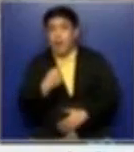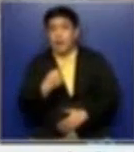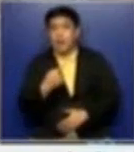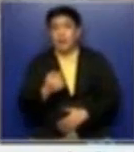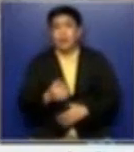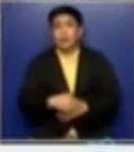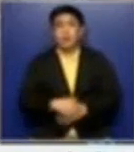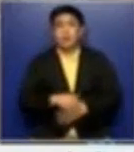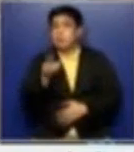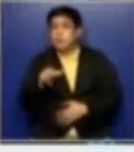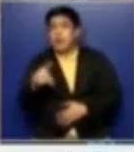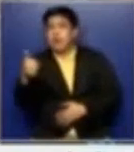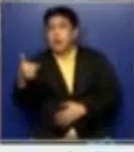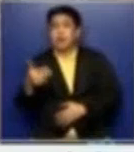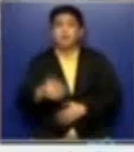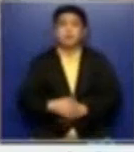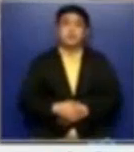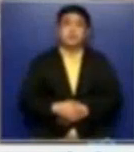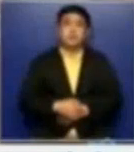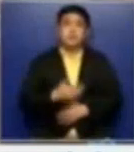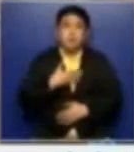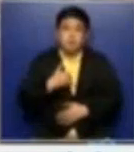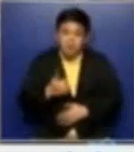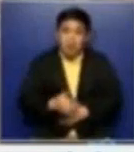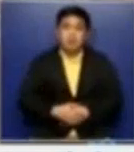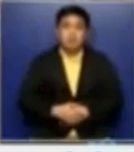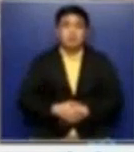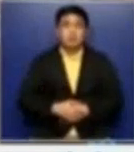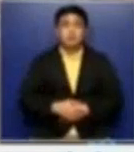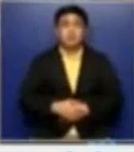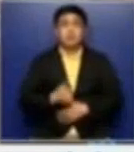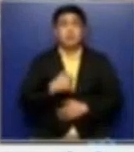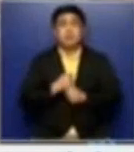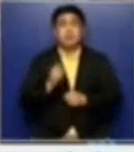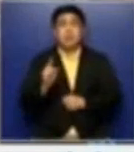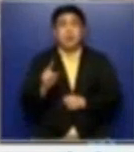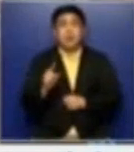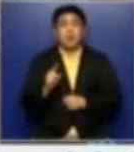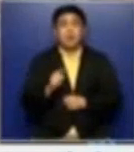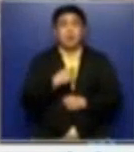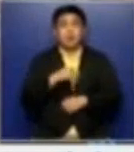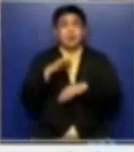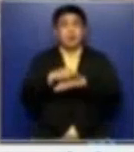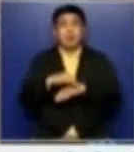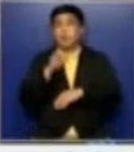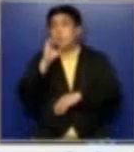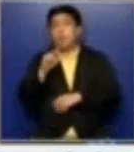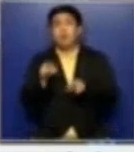เพื่อไทยก็ได้ผมก็ได้แล้วผมจะทำยังไงพอผมมาเป็นปั๊บผมก็จะบอกเหมือ